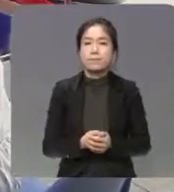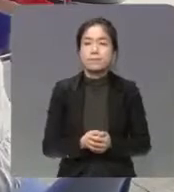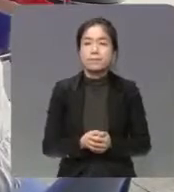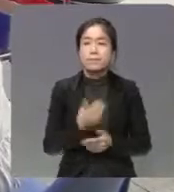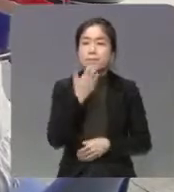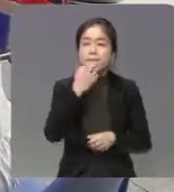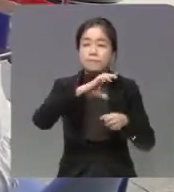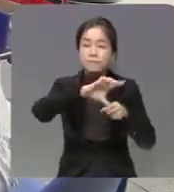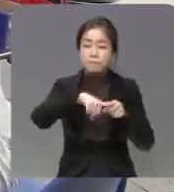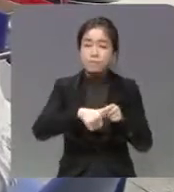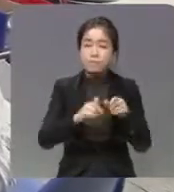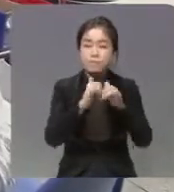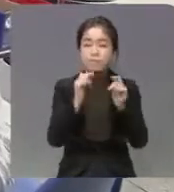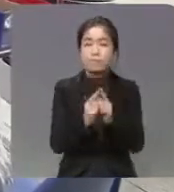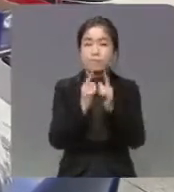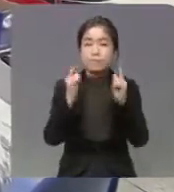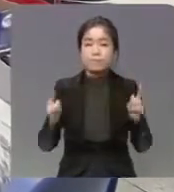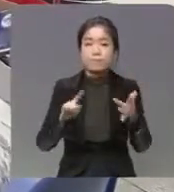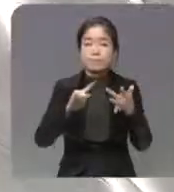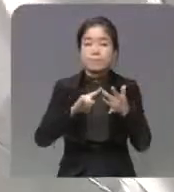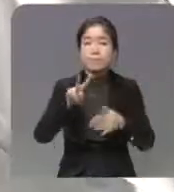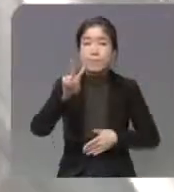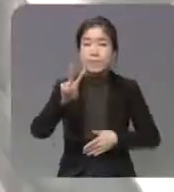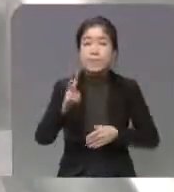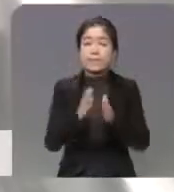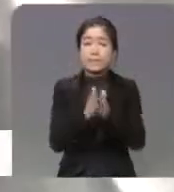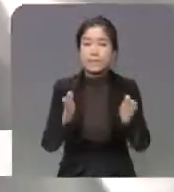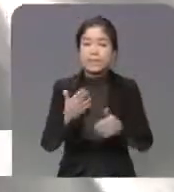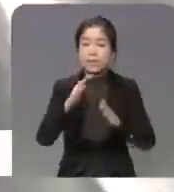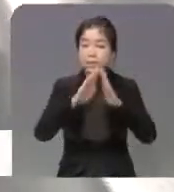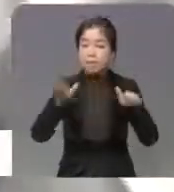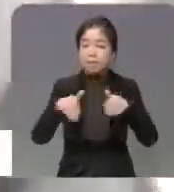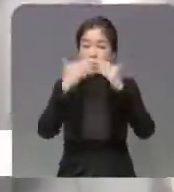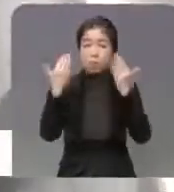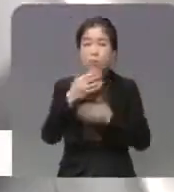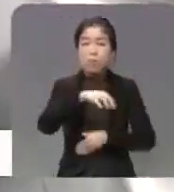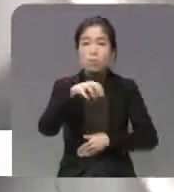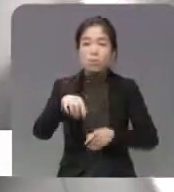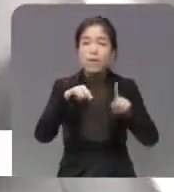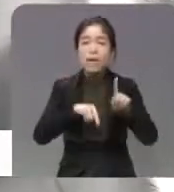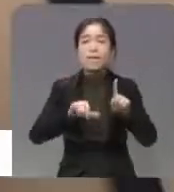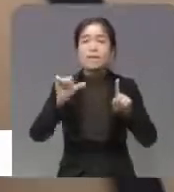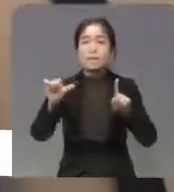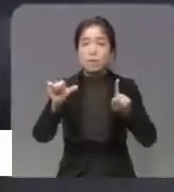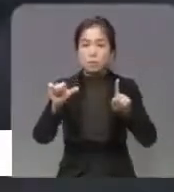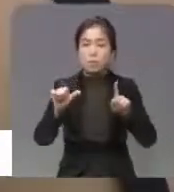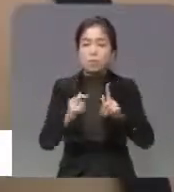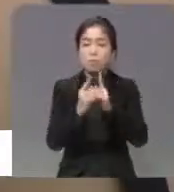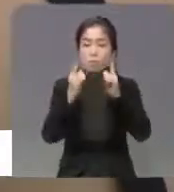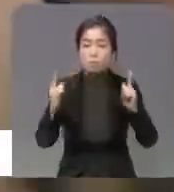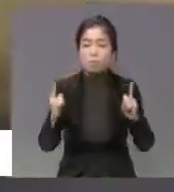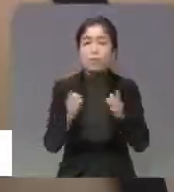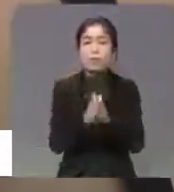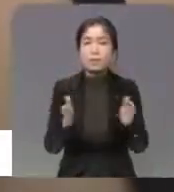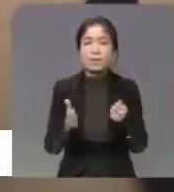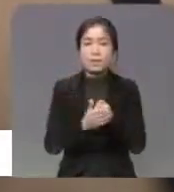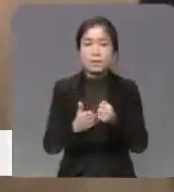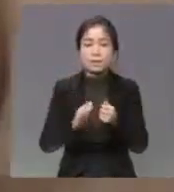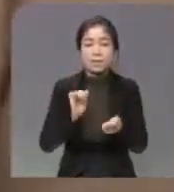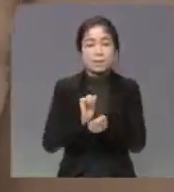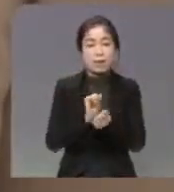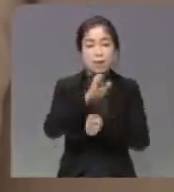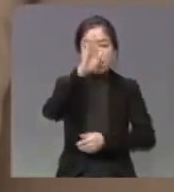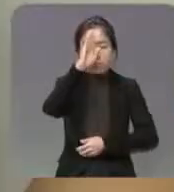서울 등 수도권이 사회적 거리두기 2단계에 돌입하고 전남도 모든 시군이 1.5단계 거리두기에 들어가면서